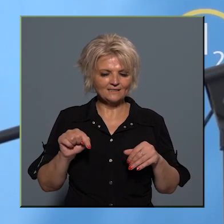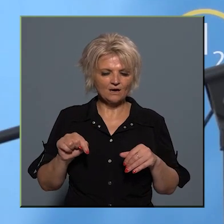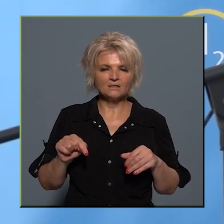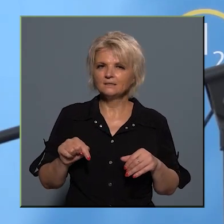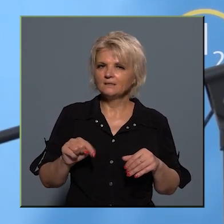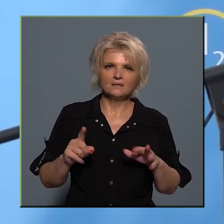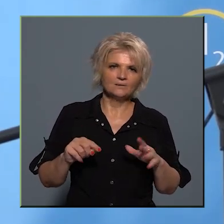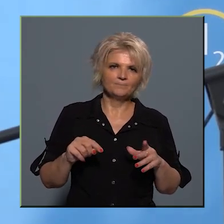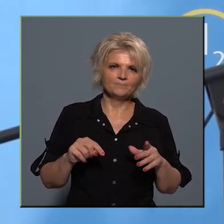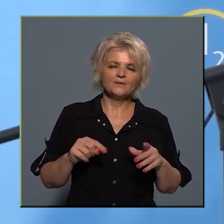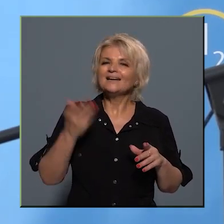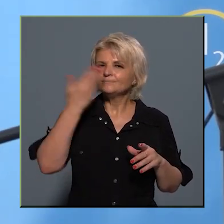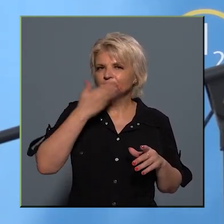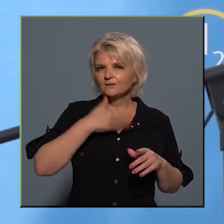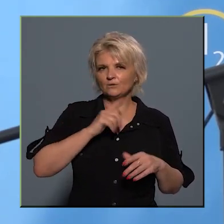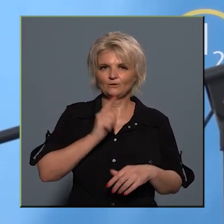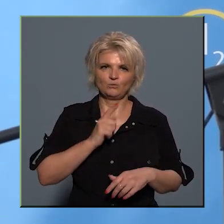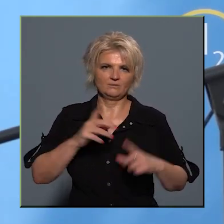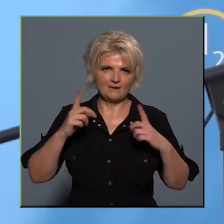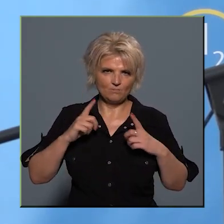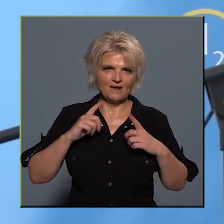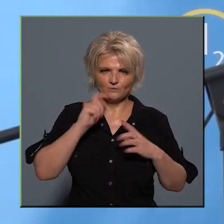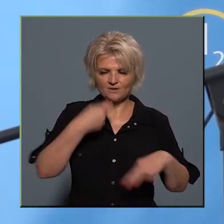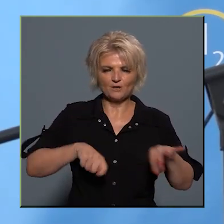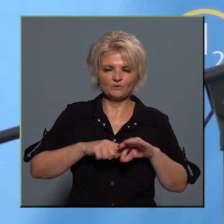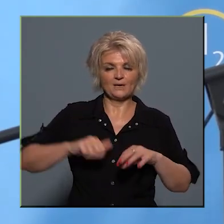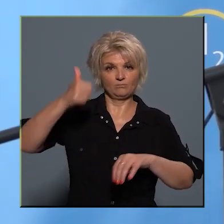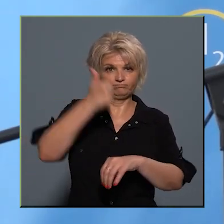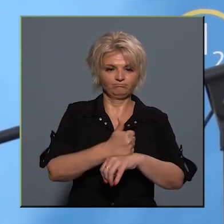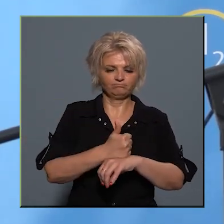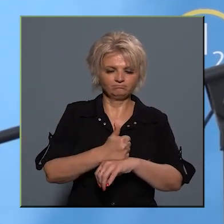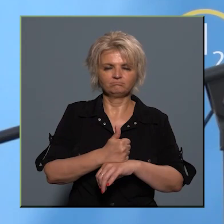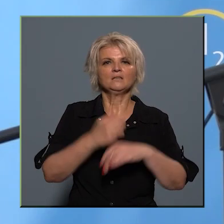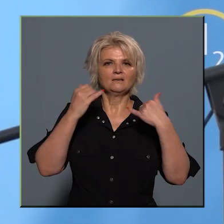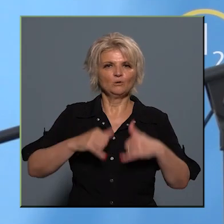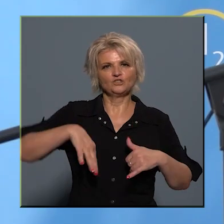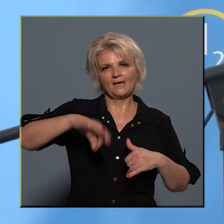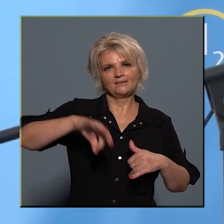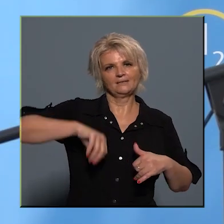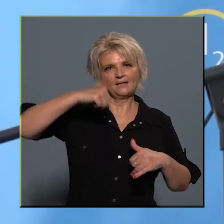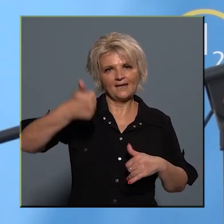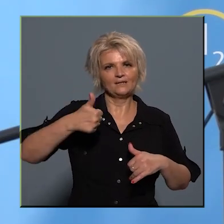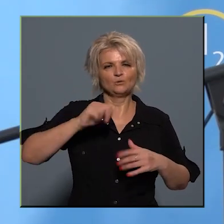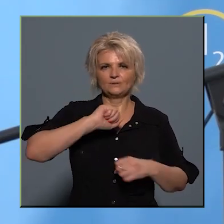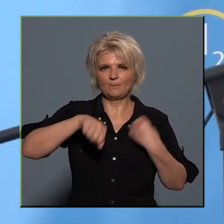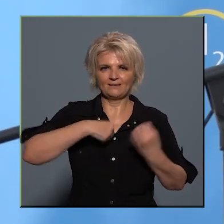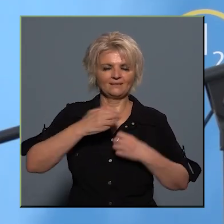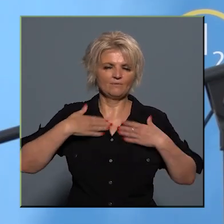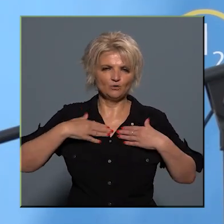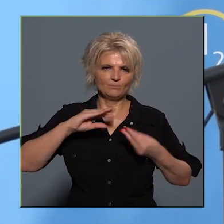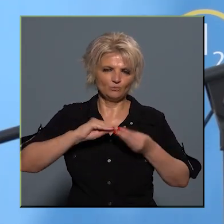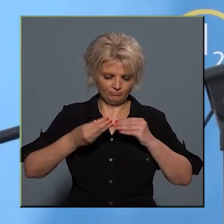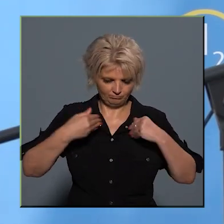nem publikus hidrogéntöltő állomást. Magyarországon elsőként, jelenleg is az egyetlen üzemeltetői vagyunk az